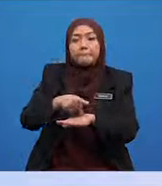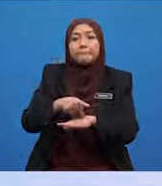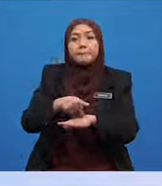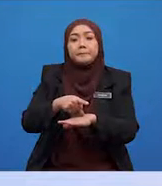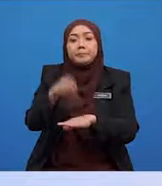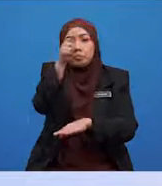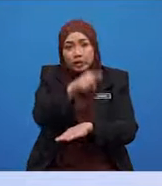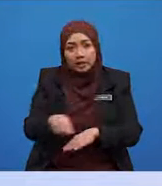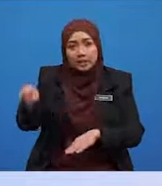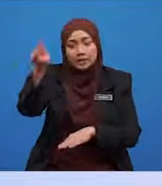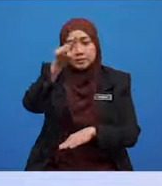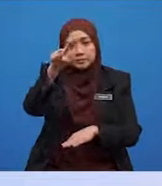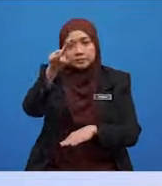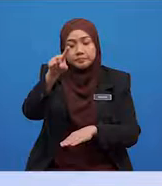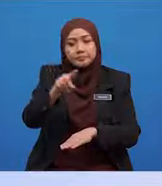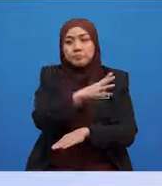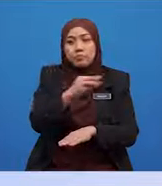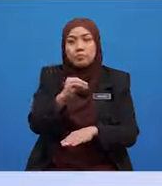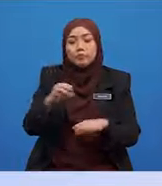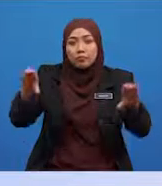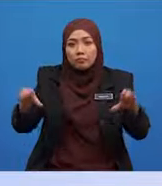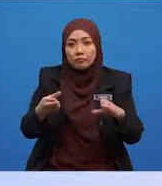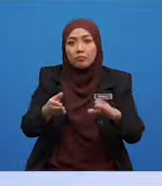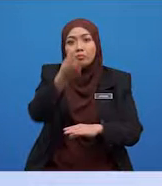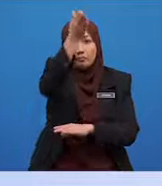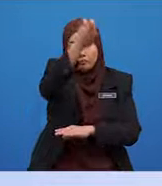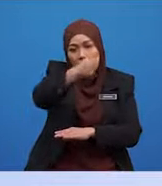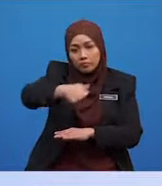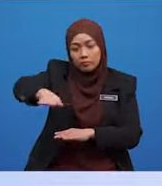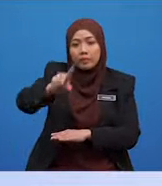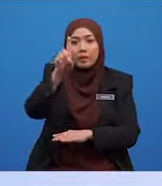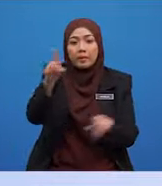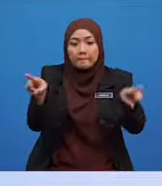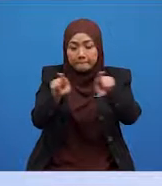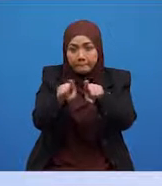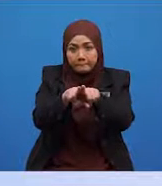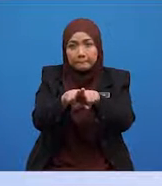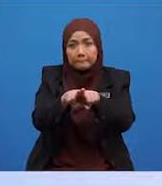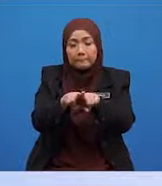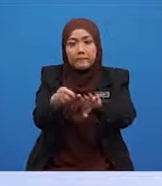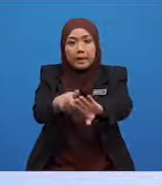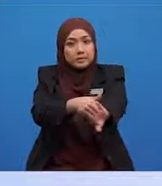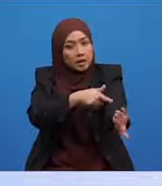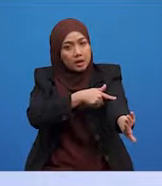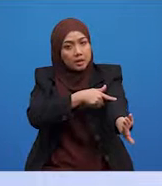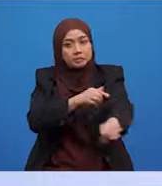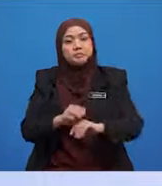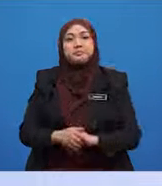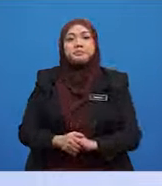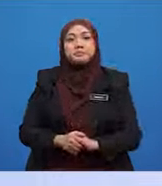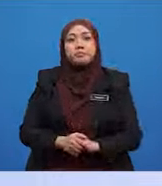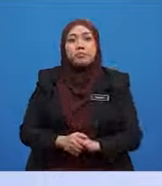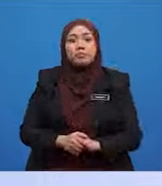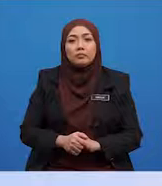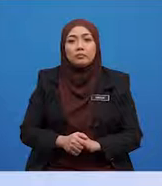panjang menghasilkan lengkok yang sama panjang. Perentas yang sama panjang adalah